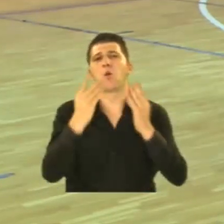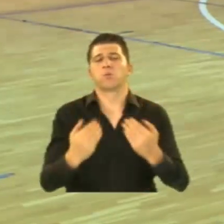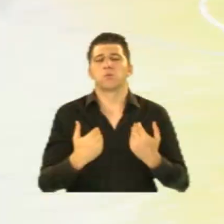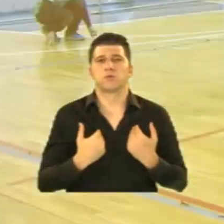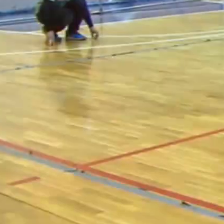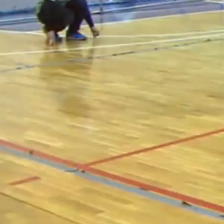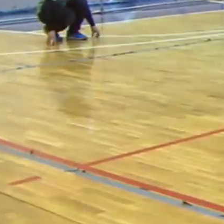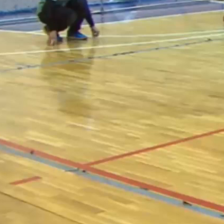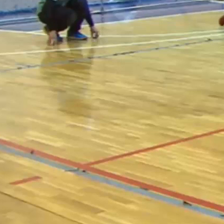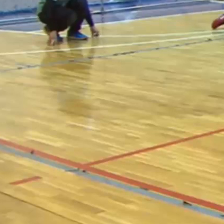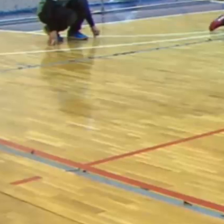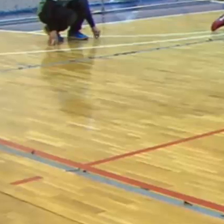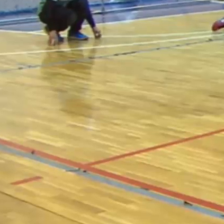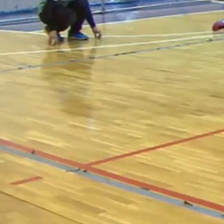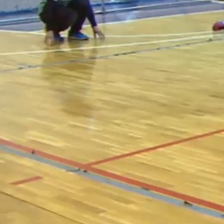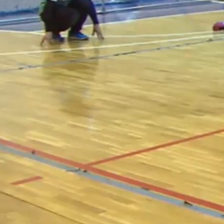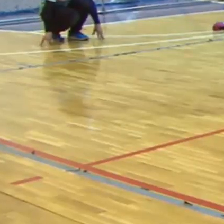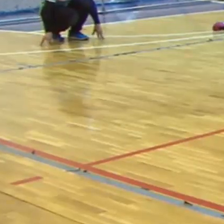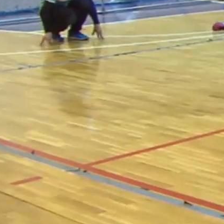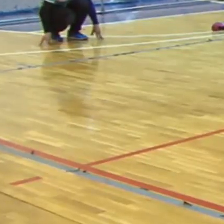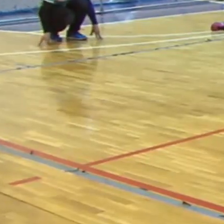başarmış olduk.